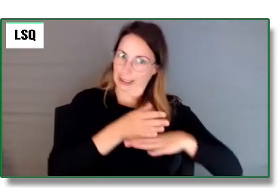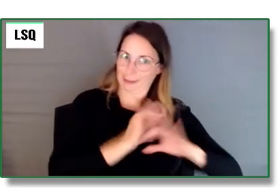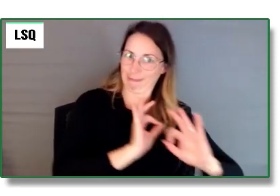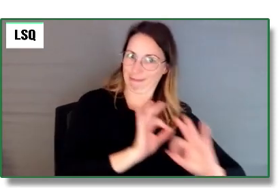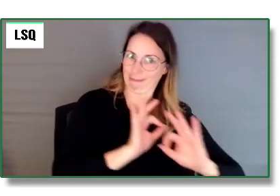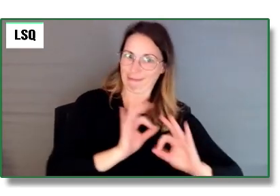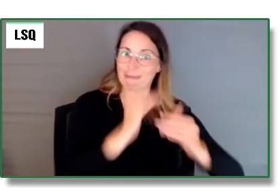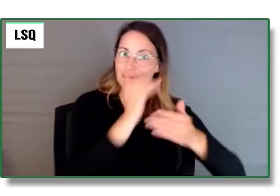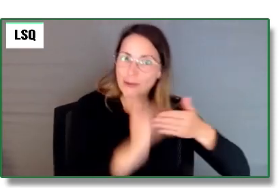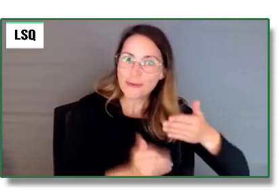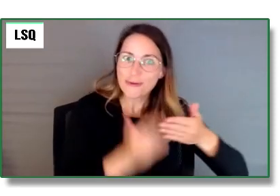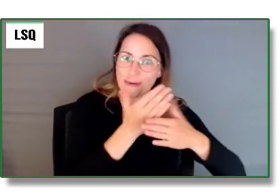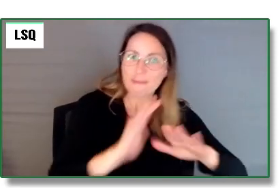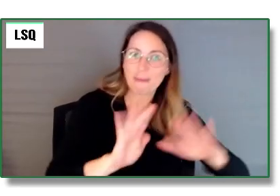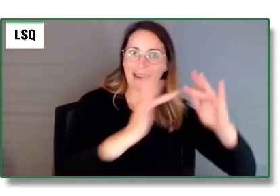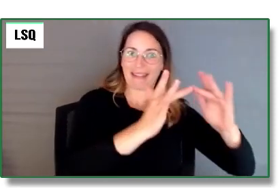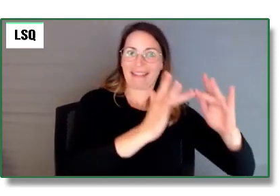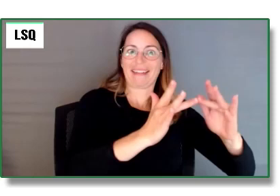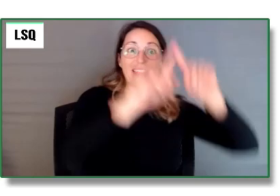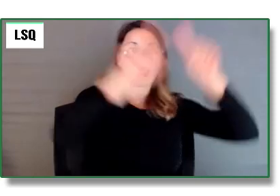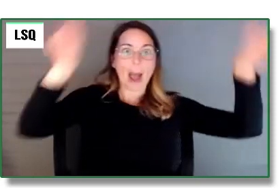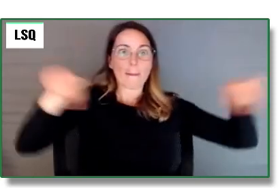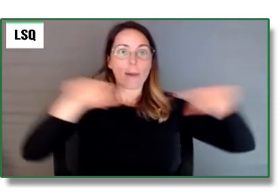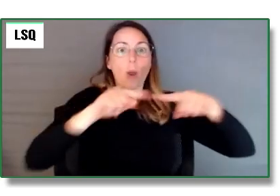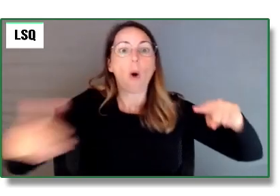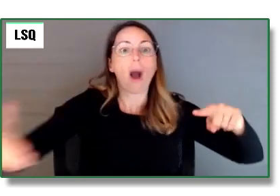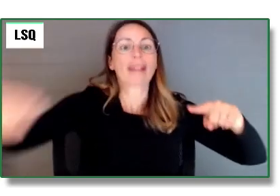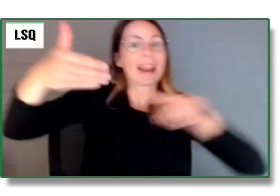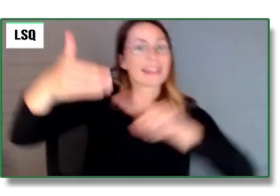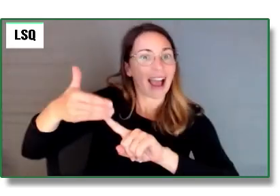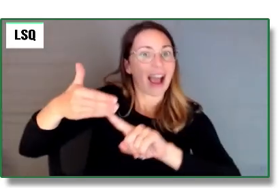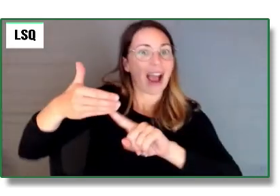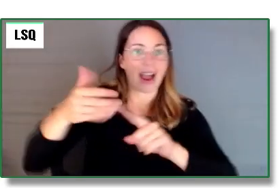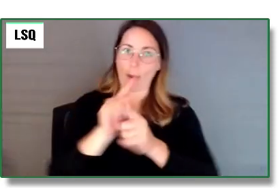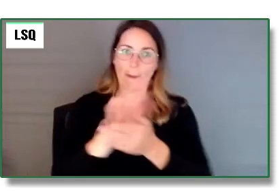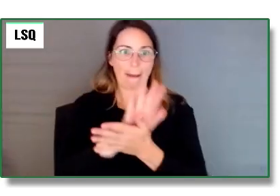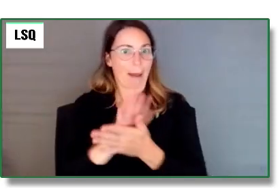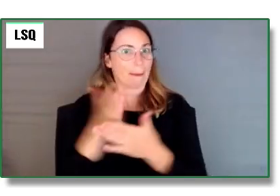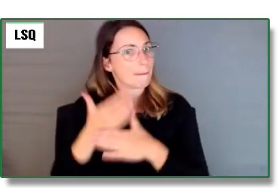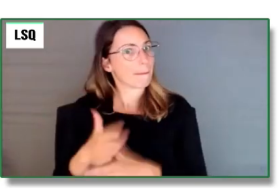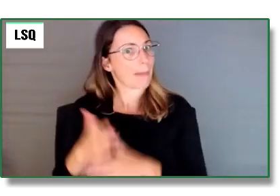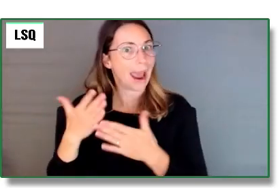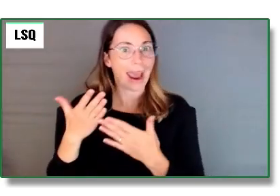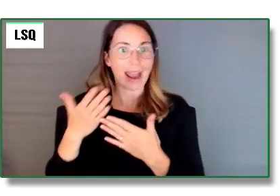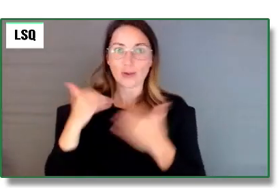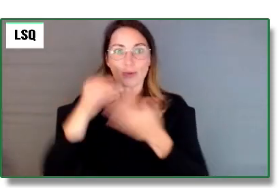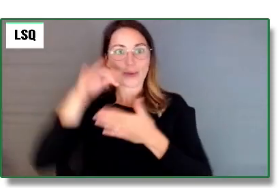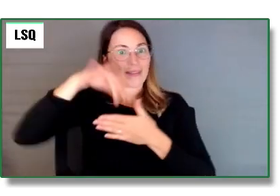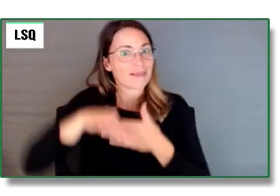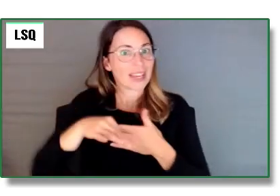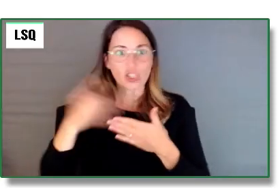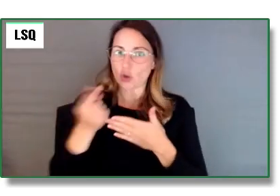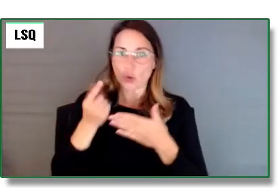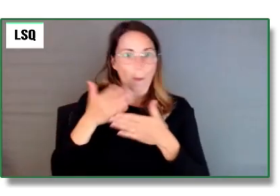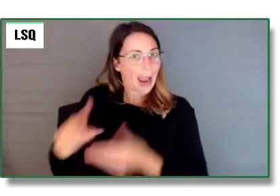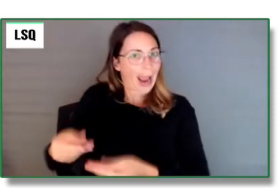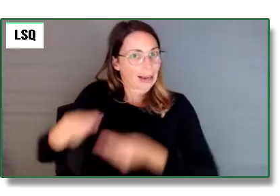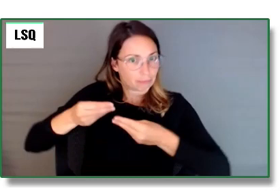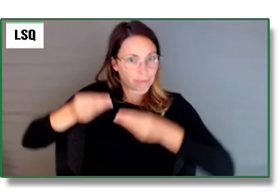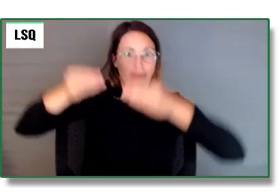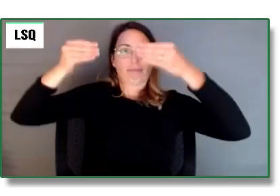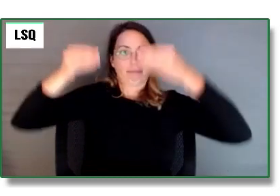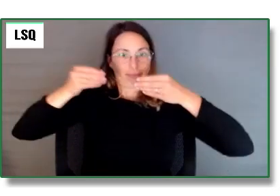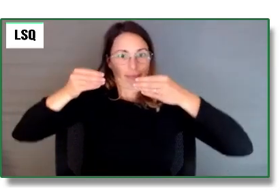menus derrière le comptoir, en version imprimée, tous les thés sont disponibles en permanence. Et le numéro 3 est synonyme